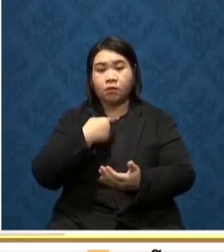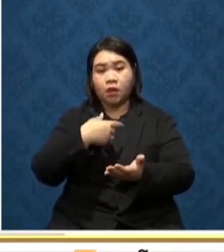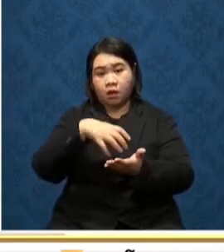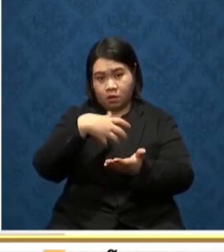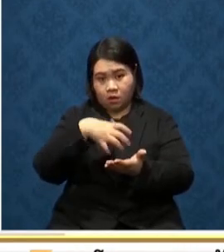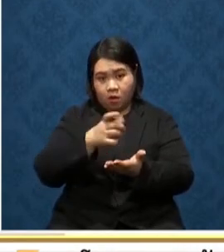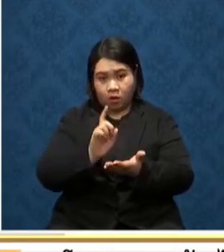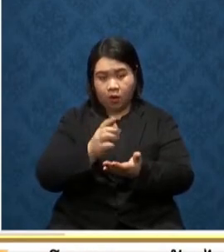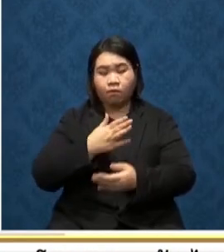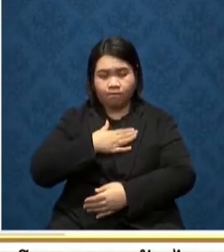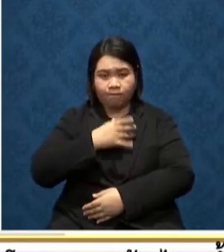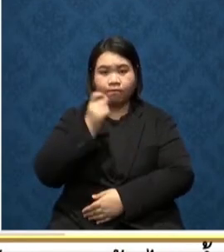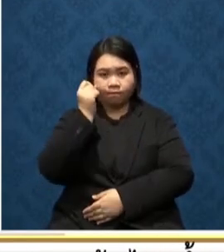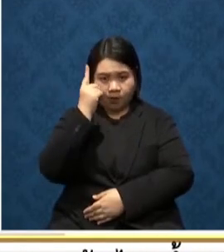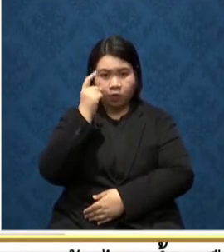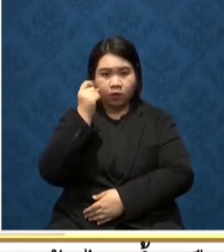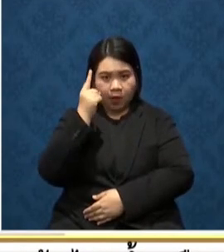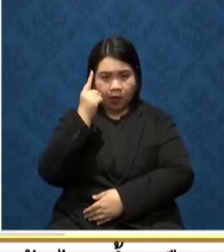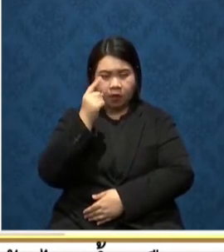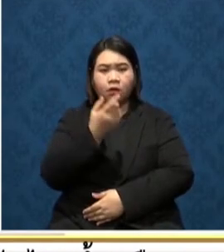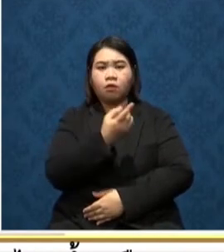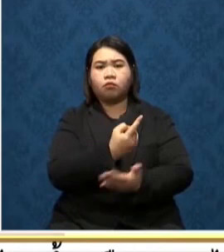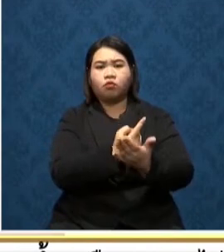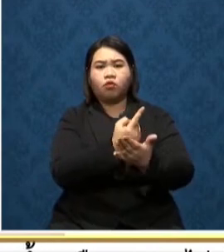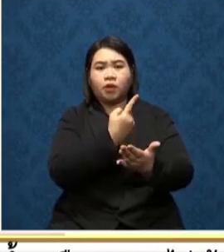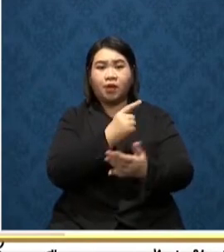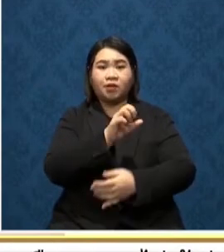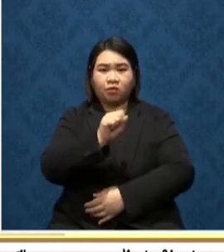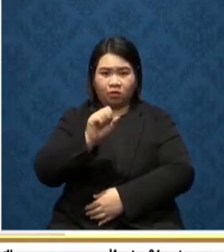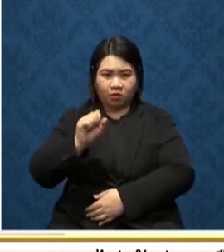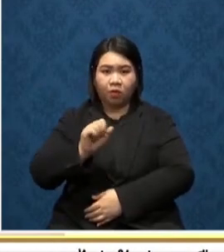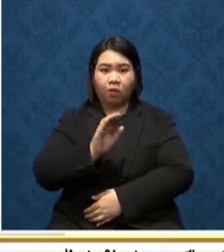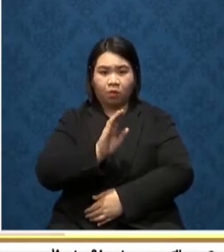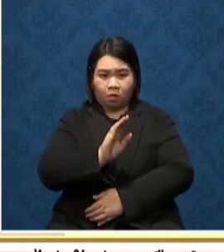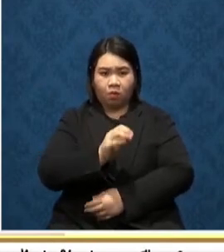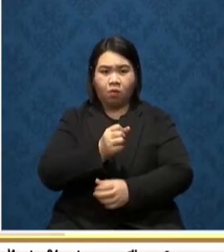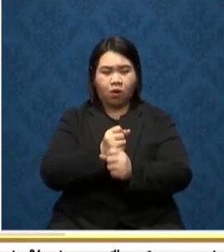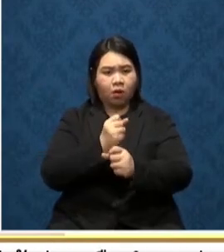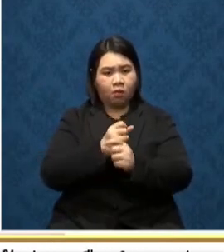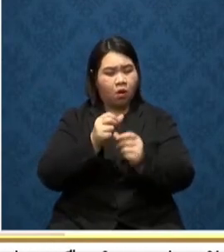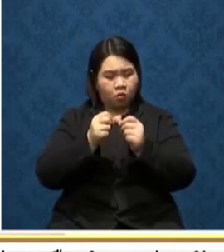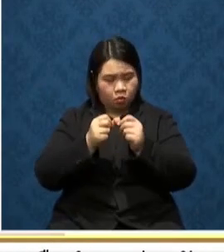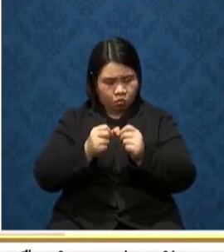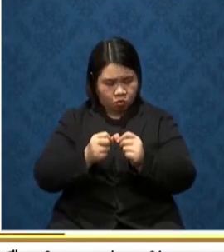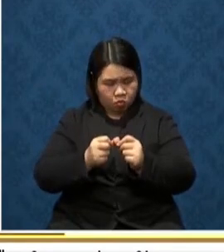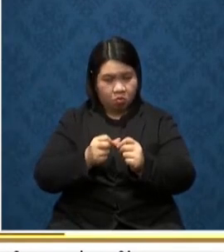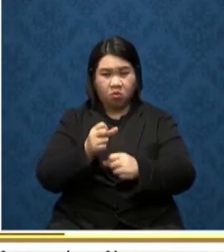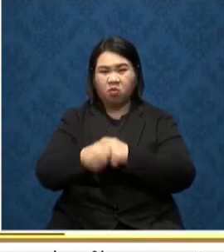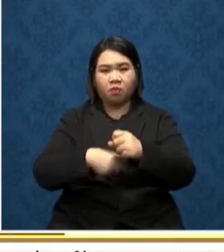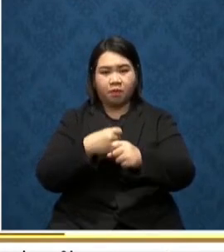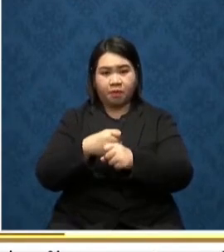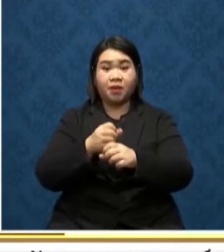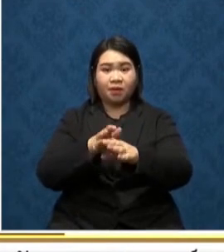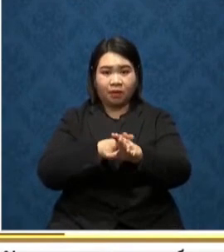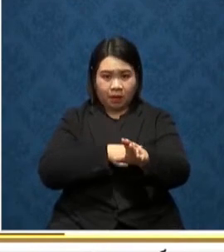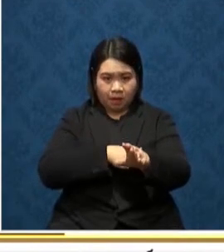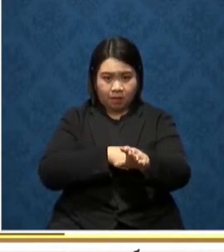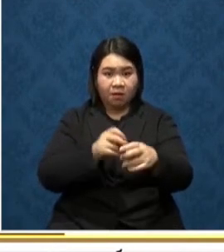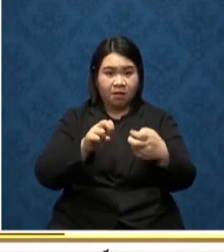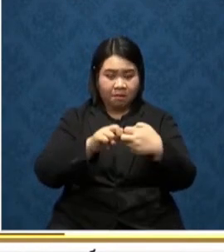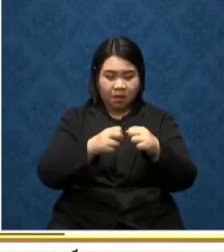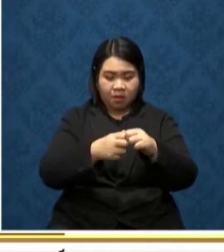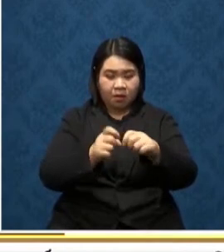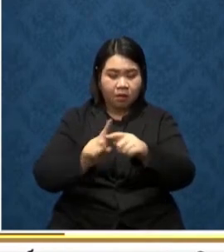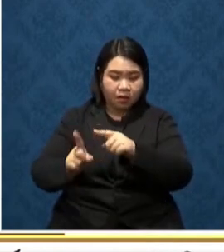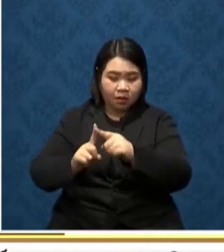าผมเข้ใจดีถงความเป็ผู้แทนขทานเจอ ท่เจอเปผแนมาอย่างยาวนานนะครับแล้วก็รบบางทุกปัหา